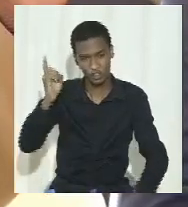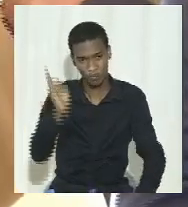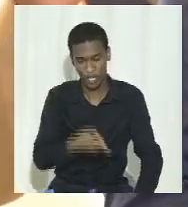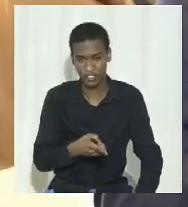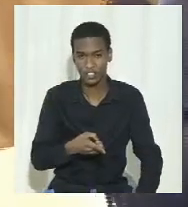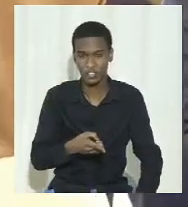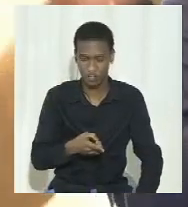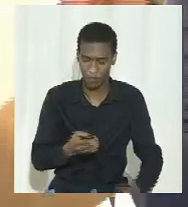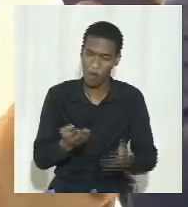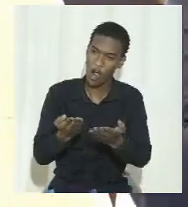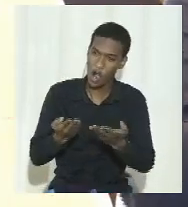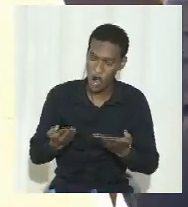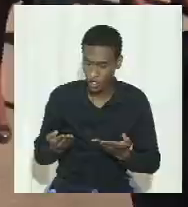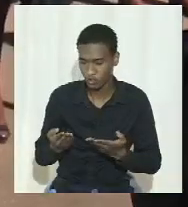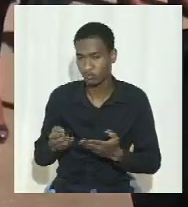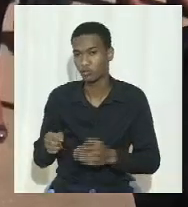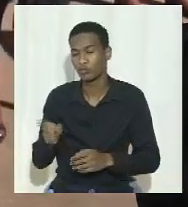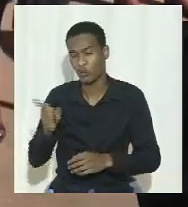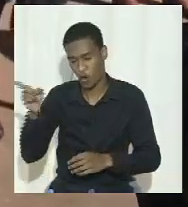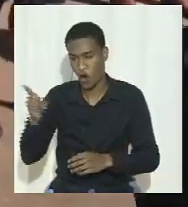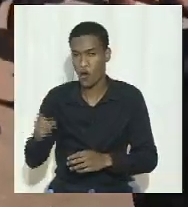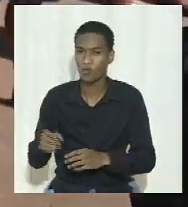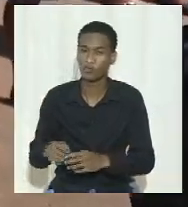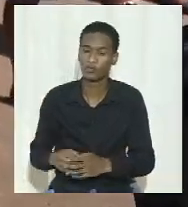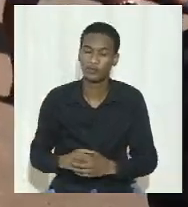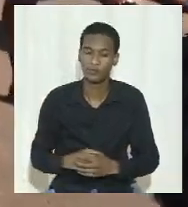ary omena générateur d'oxygène avokoa